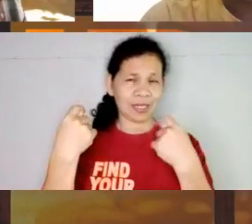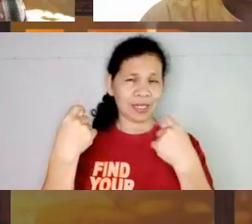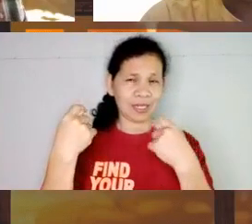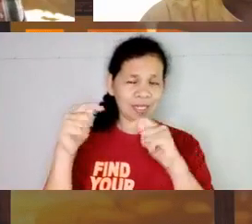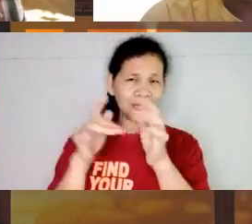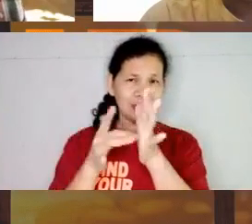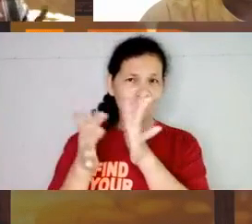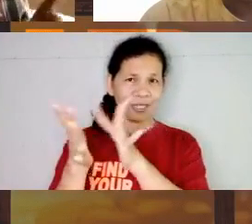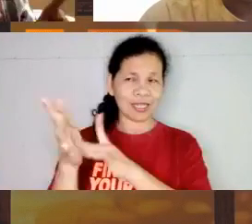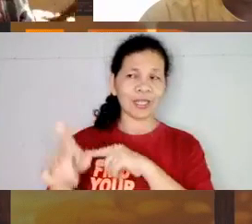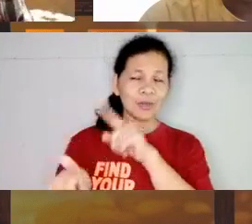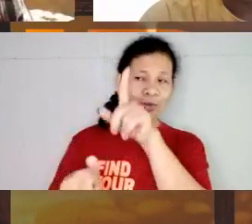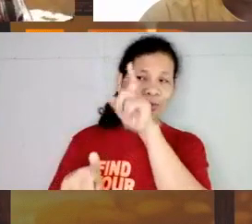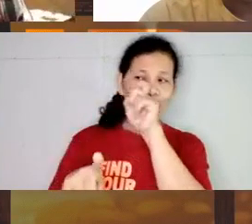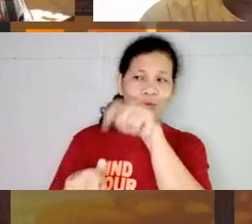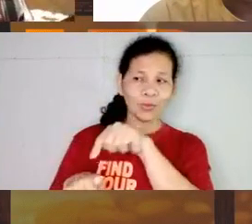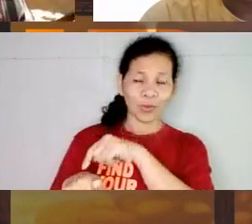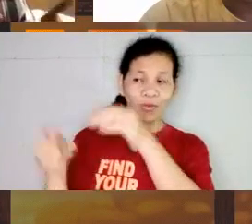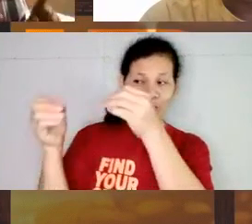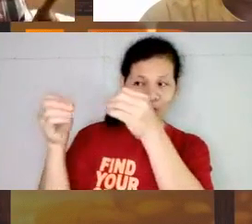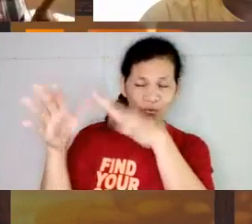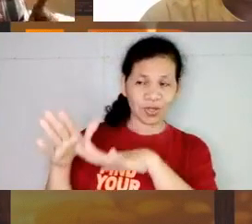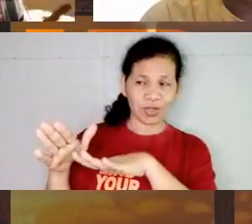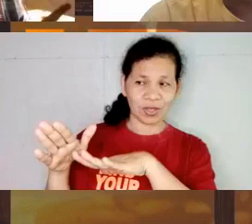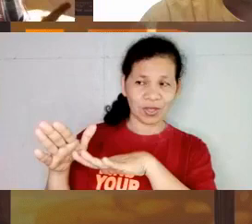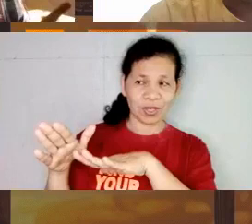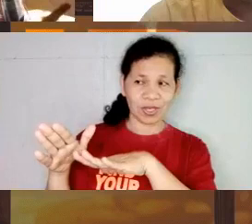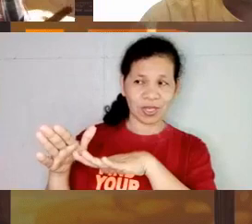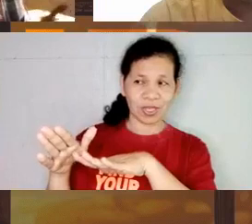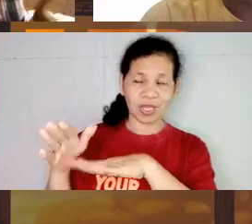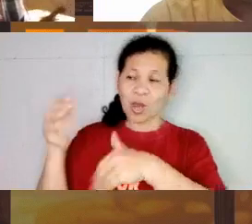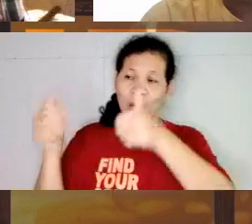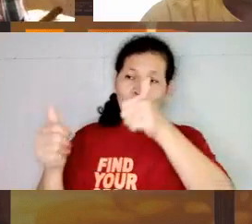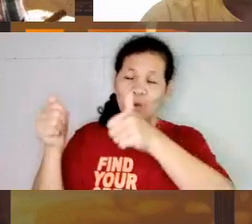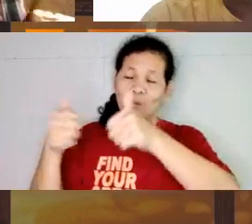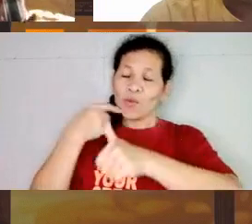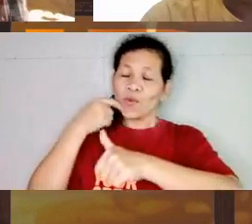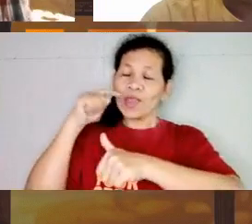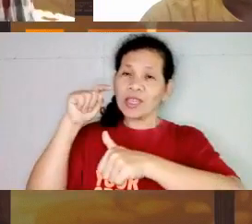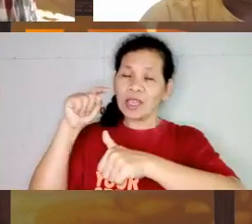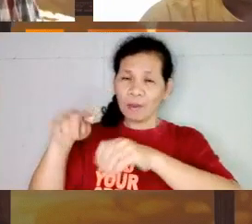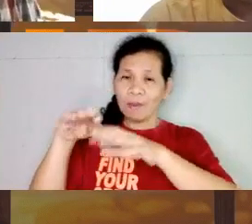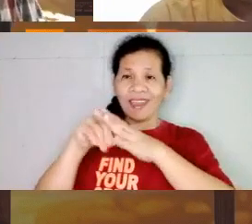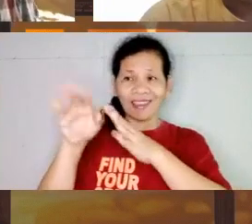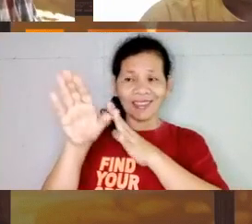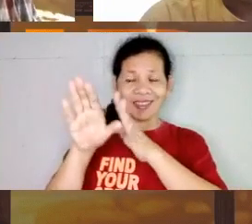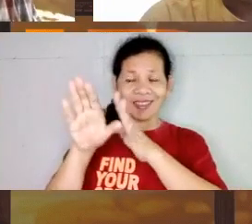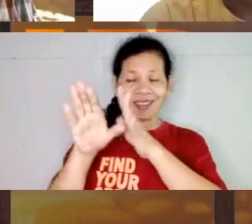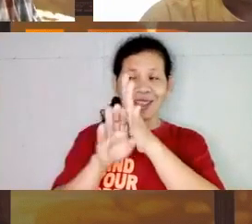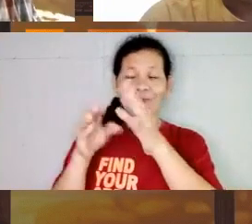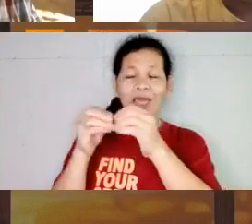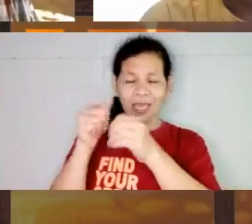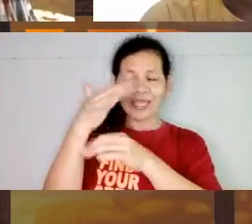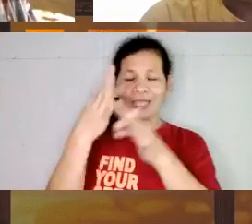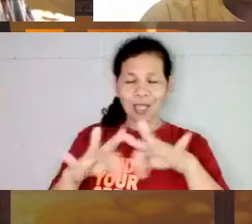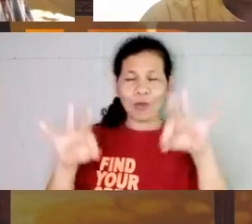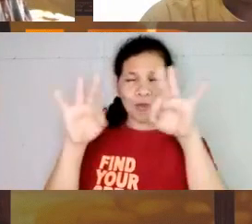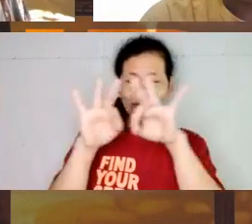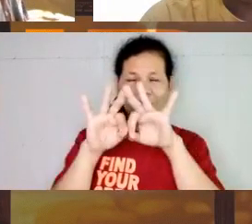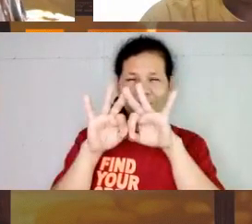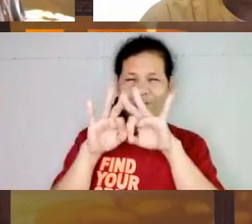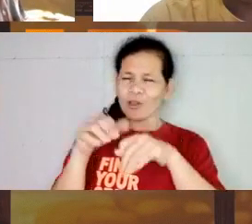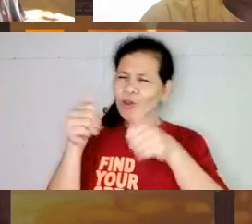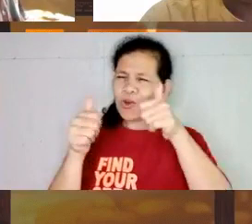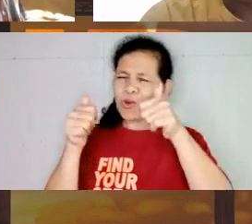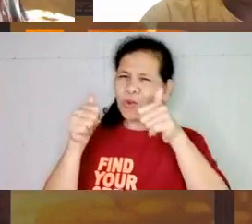pariseo dito, Teacher, which command in the law is the most important? Ano ba ang pinakamahalaga